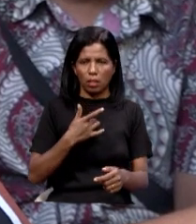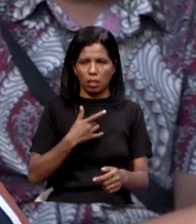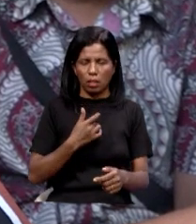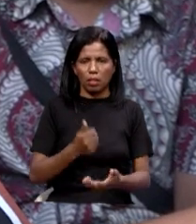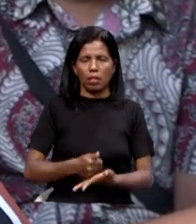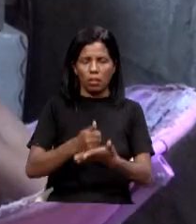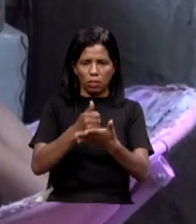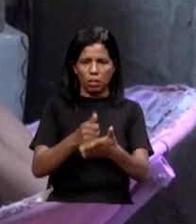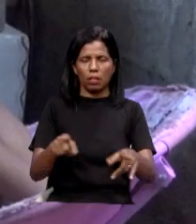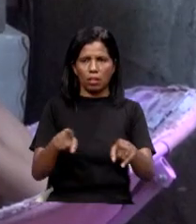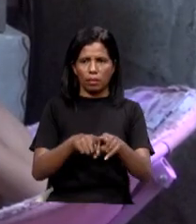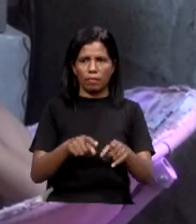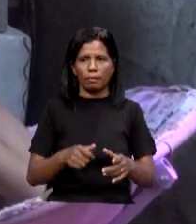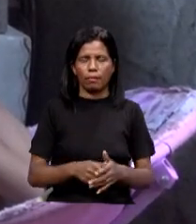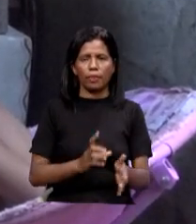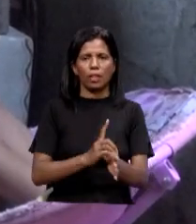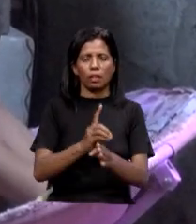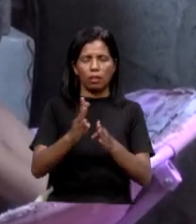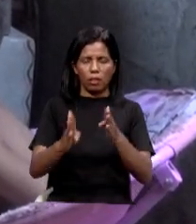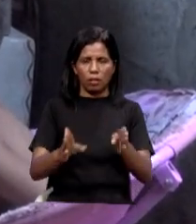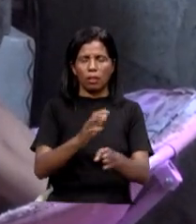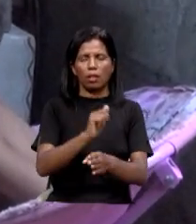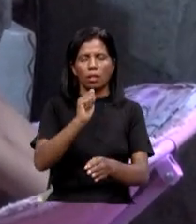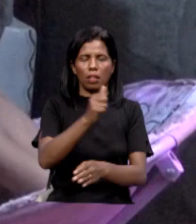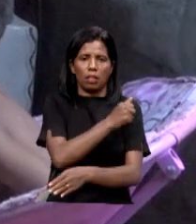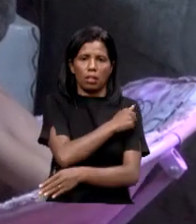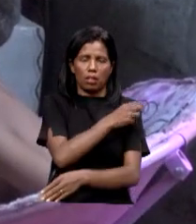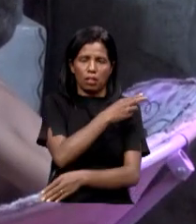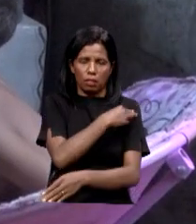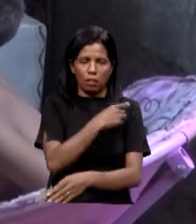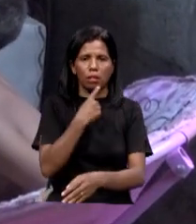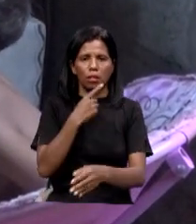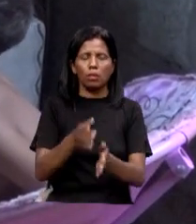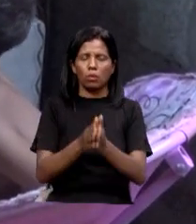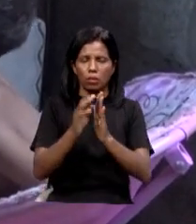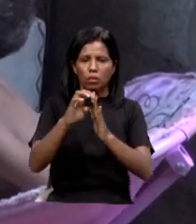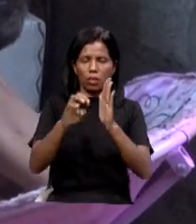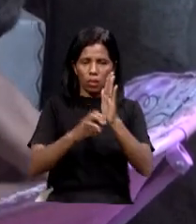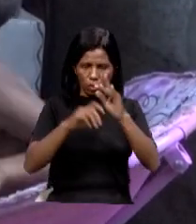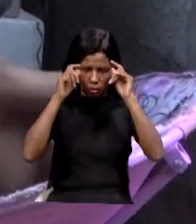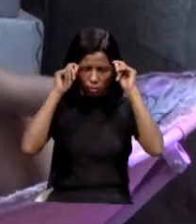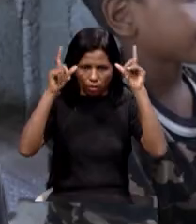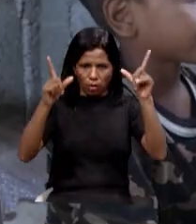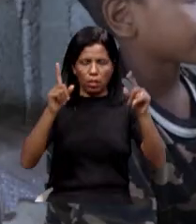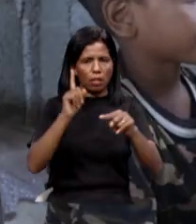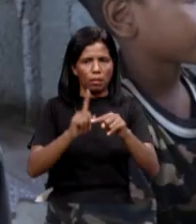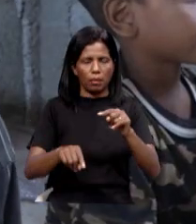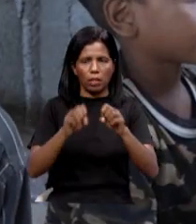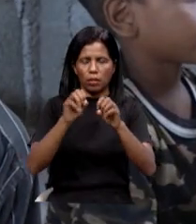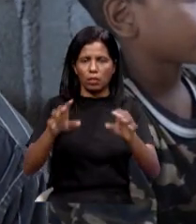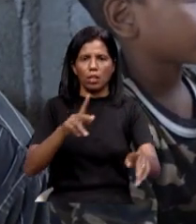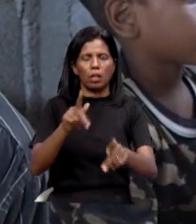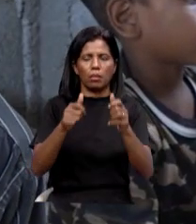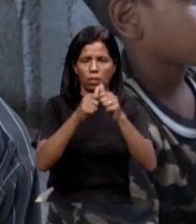atendimento siransane. Diretor interino AHDMTL ne husu bestado Timor Leste atu labele abandona ema